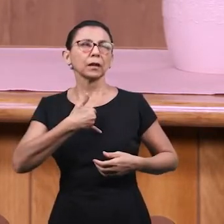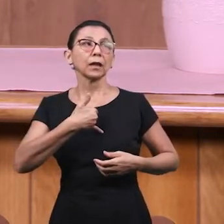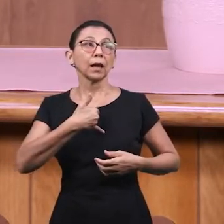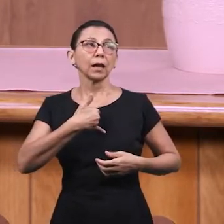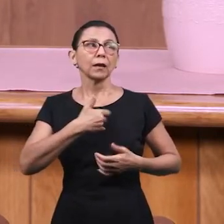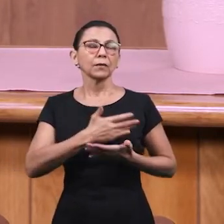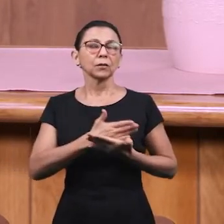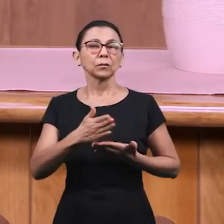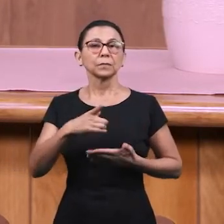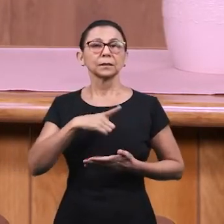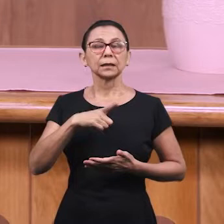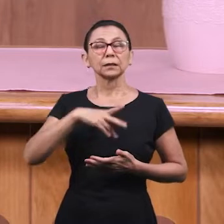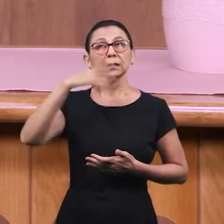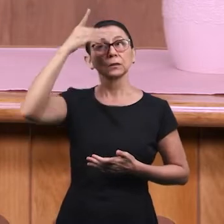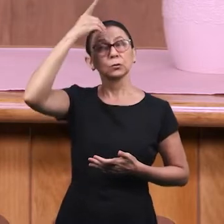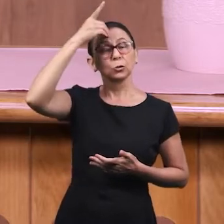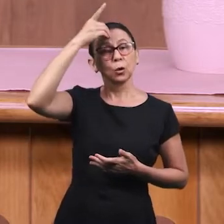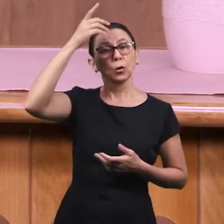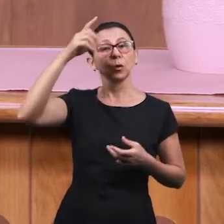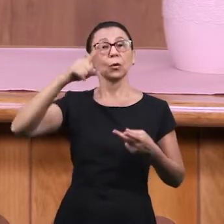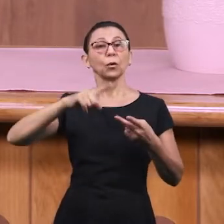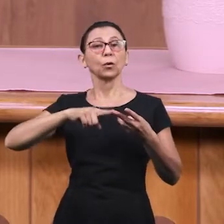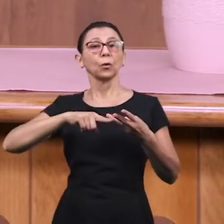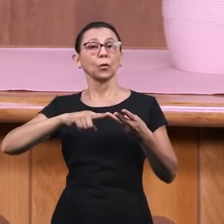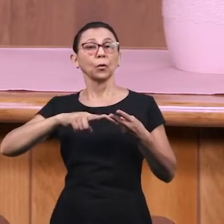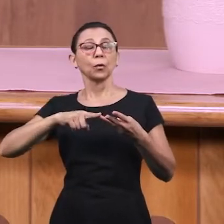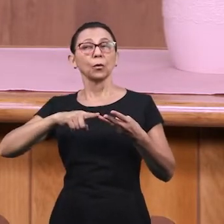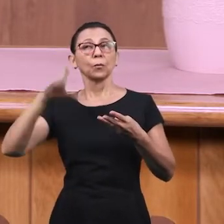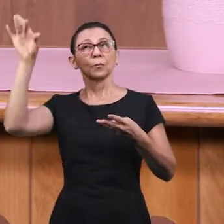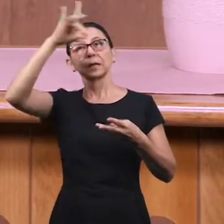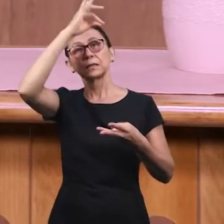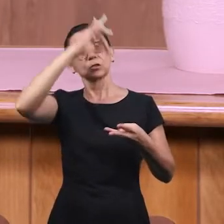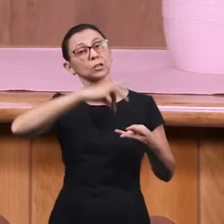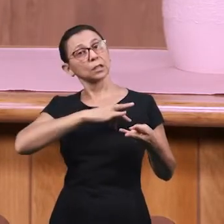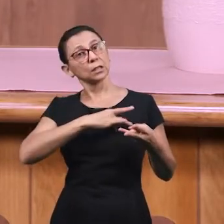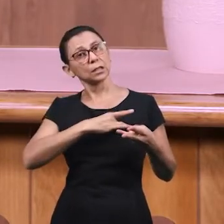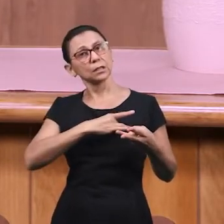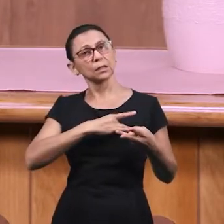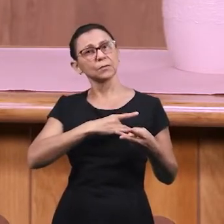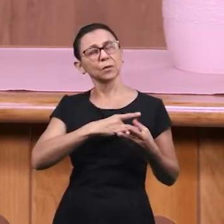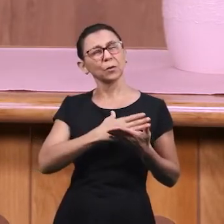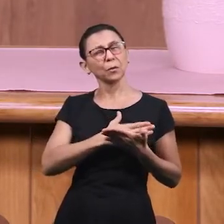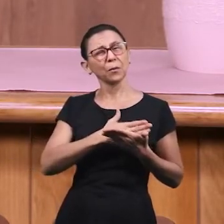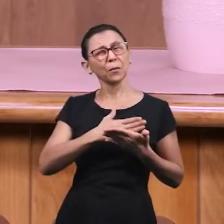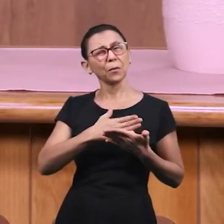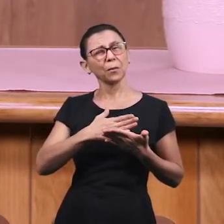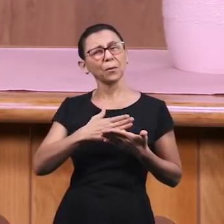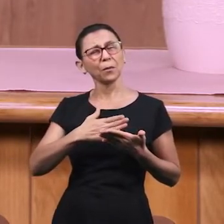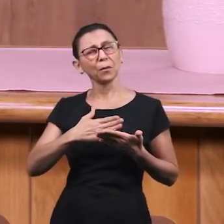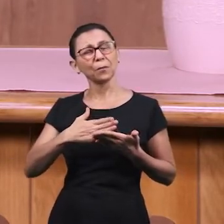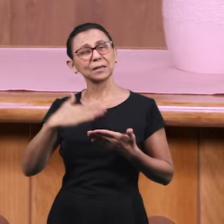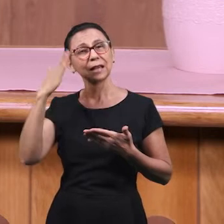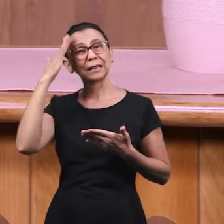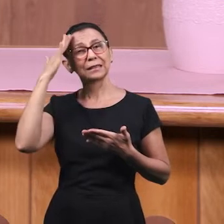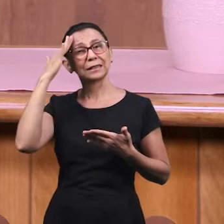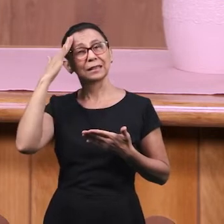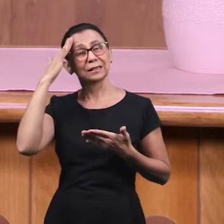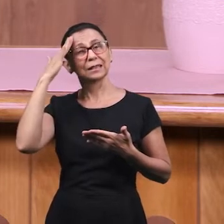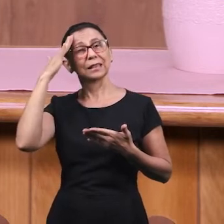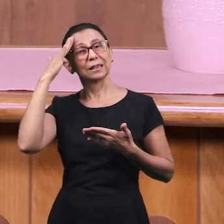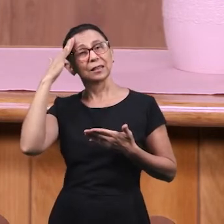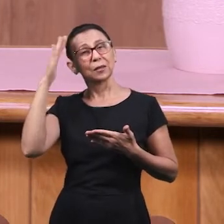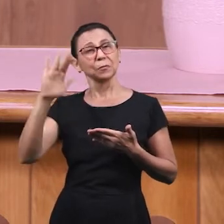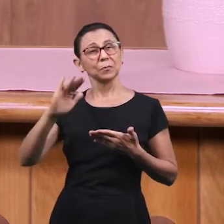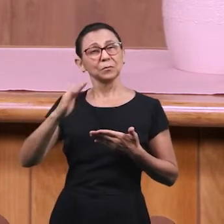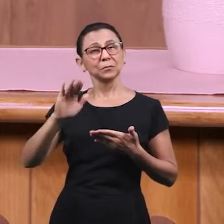уже используется, начинает в духовных дарах. После крещения Духа Святого он начинает далеко видеть, ясно видеть. Здесь акт